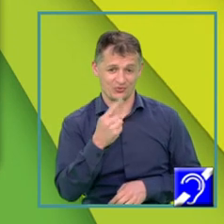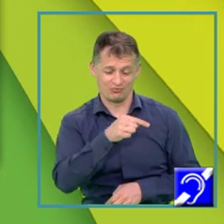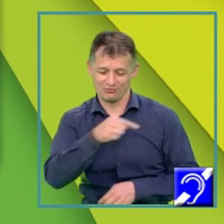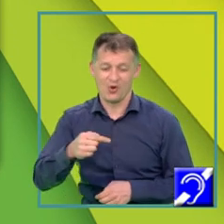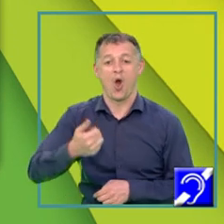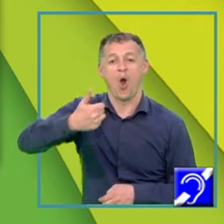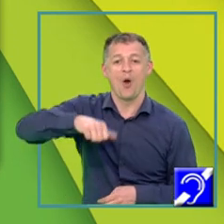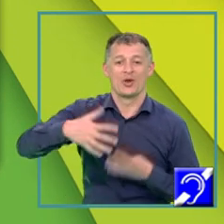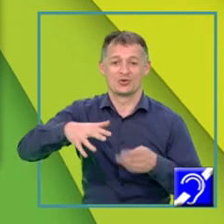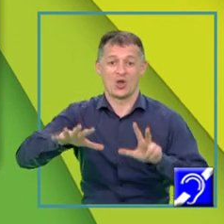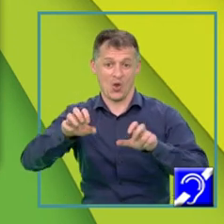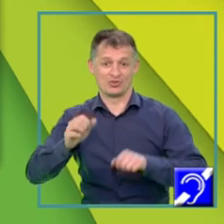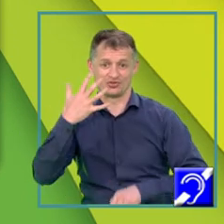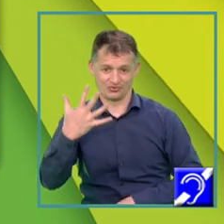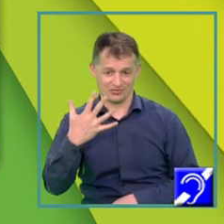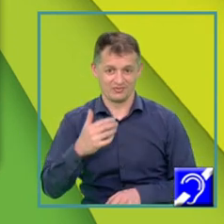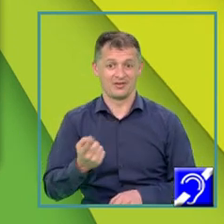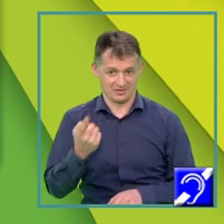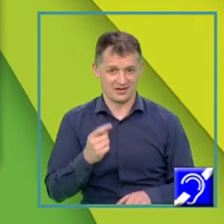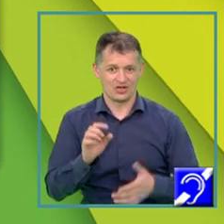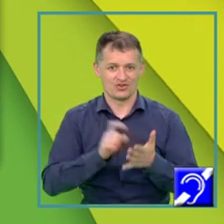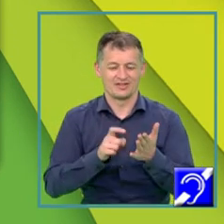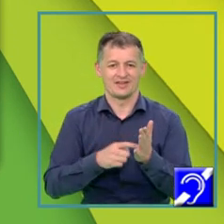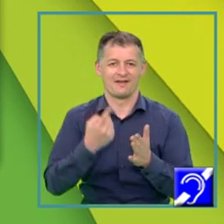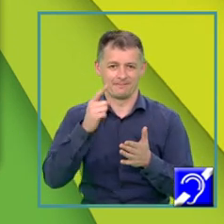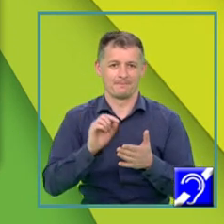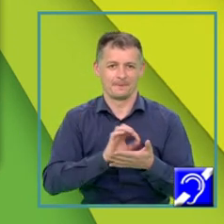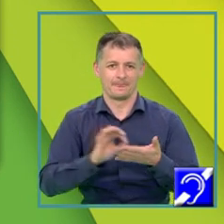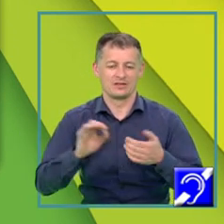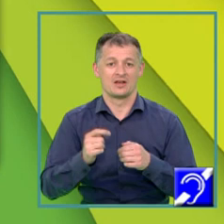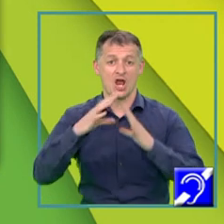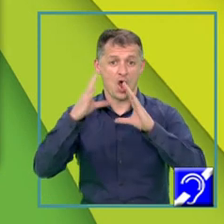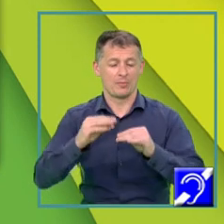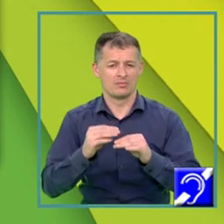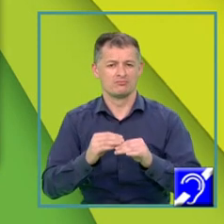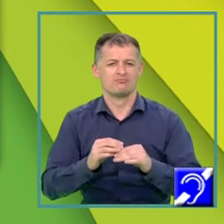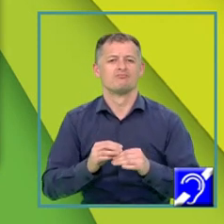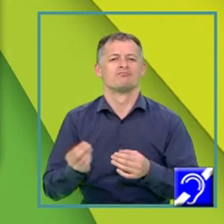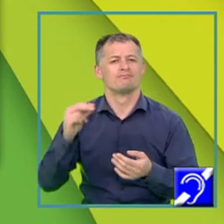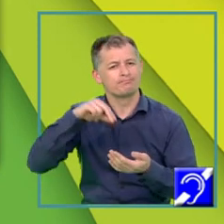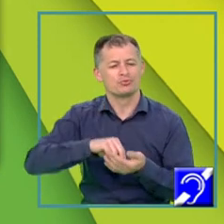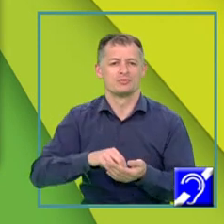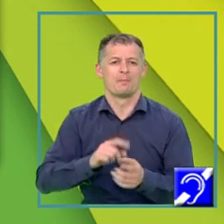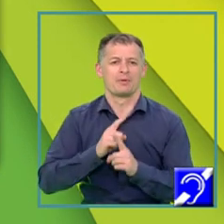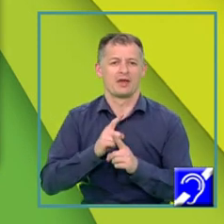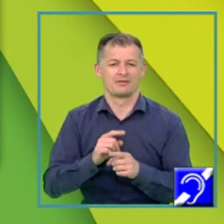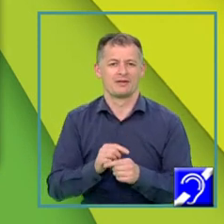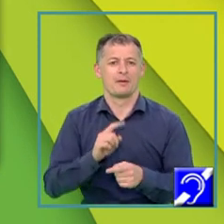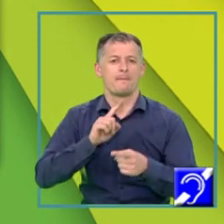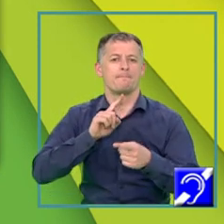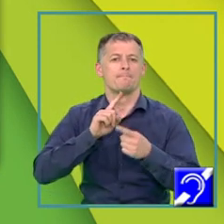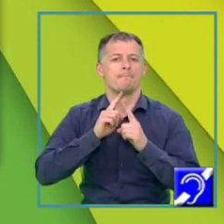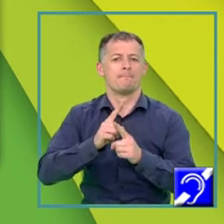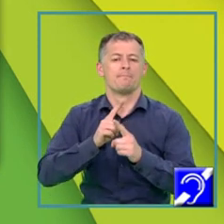1951-1985, perioada, da, din cerința eseului, în România s-au implementat practici politice care aveau să